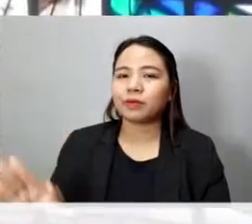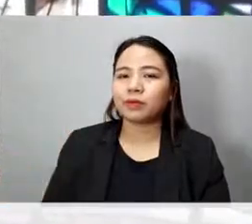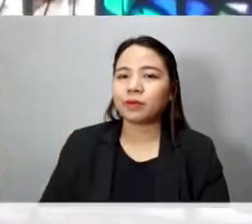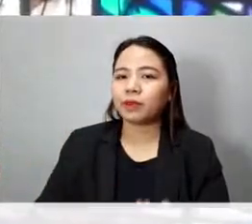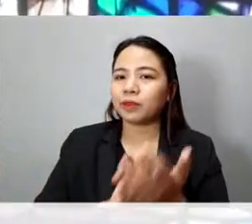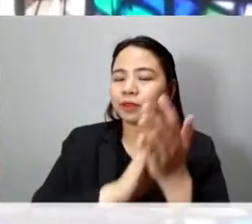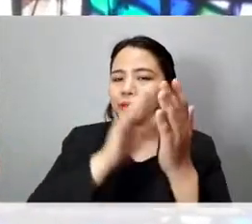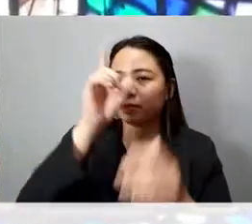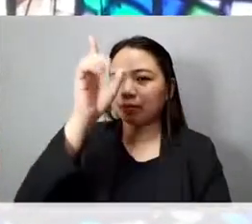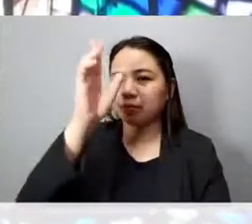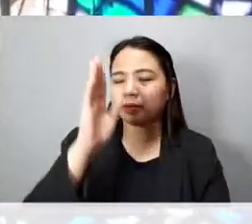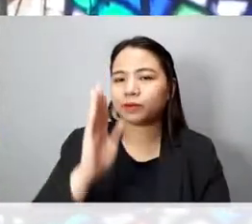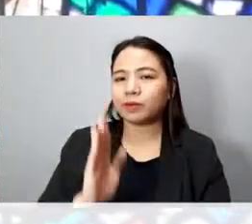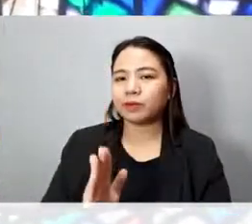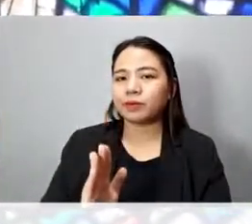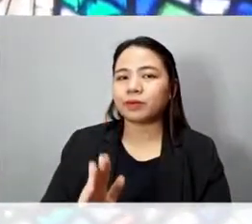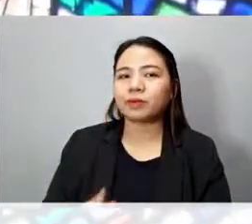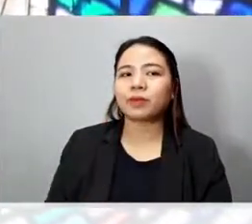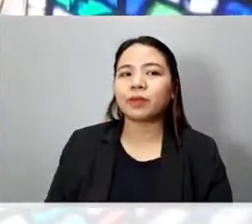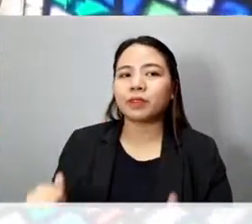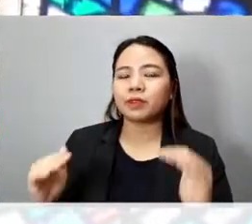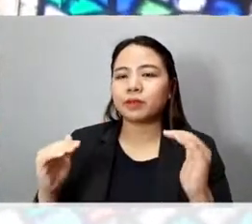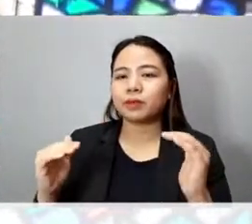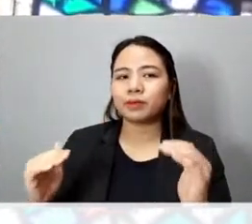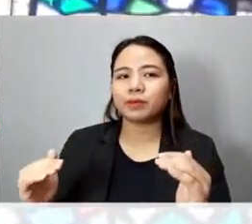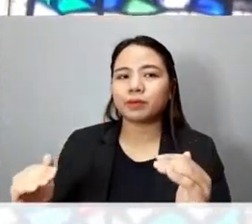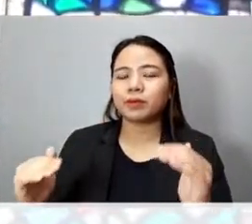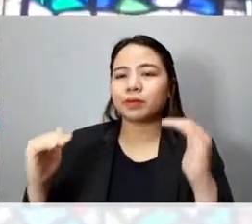sa Diyos, sa